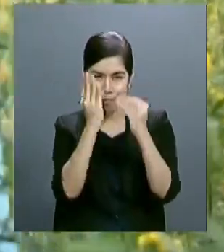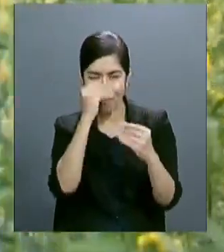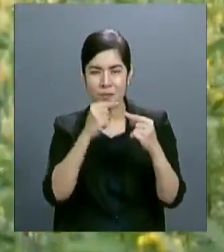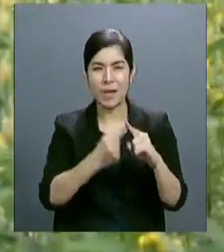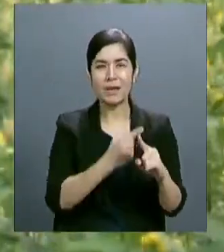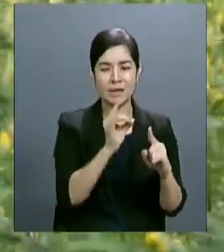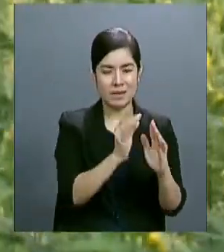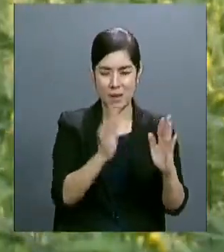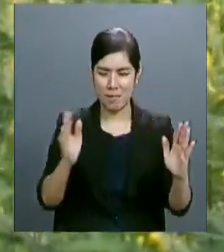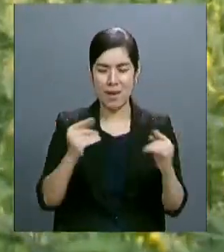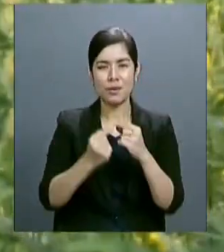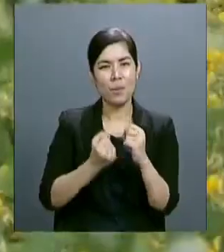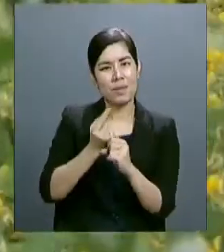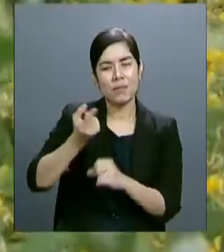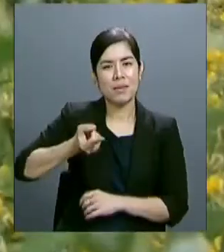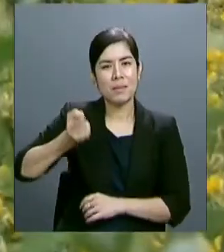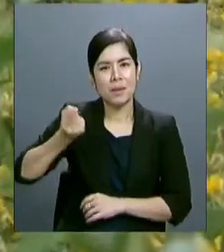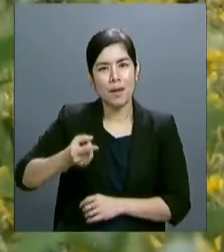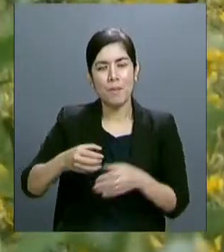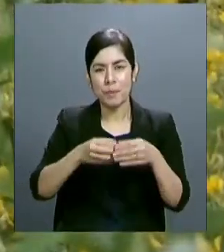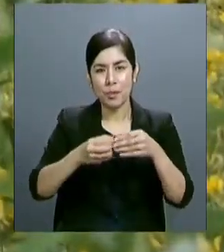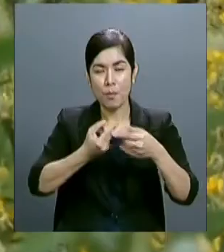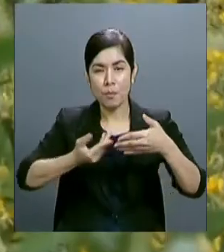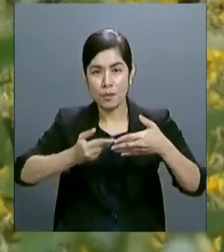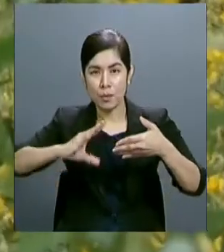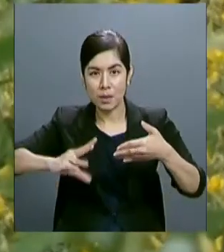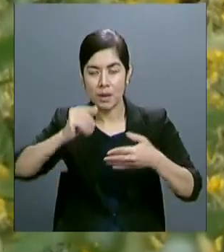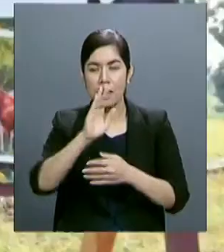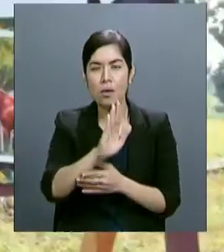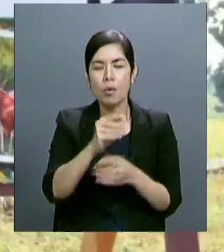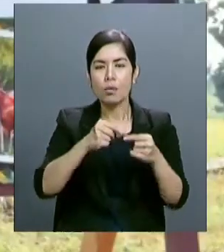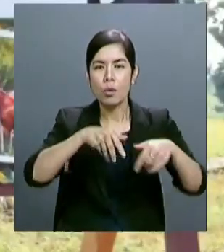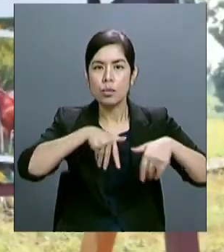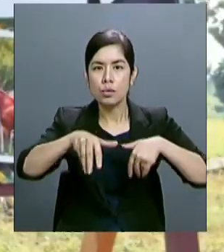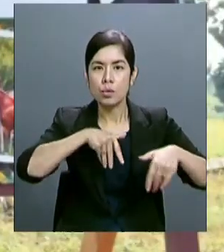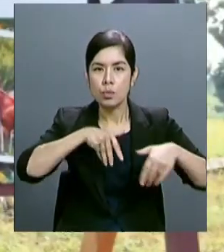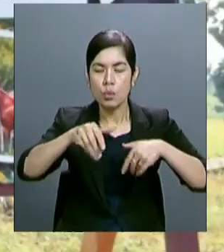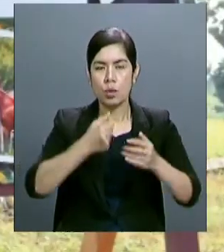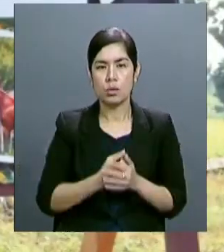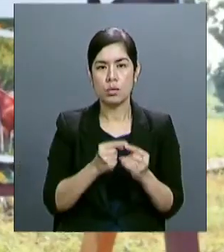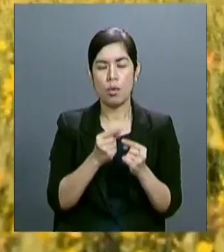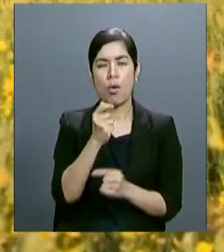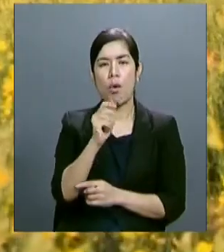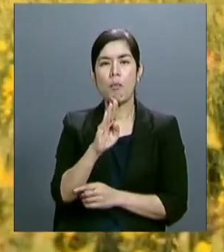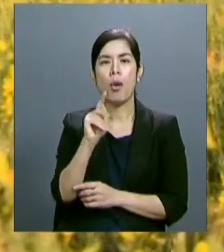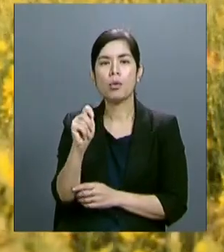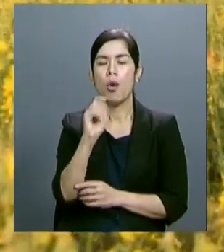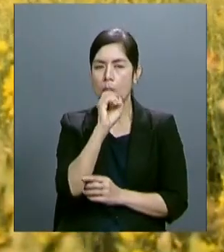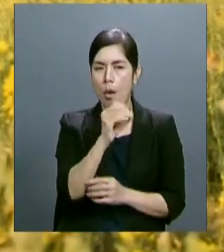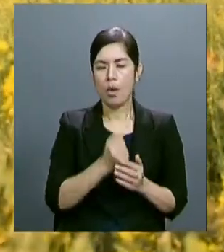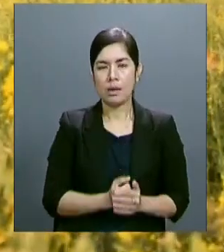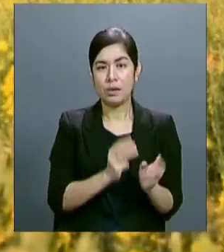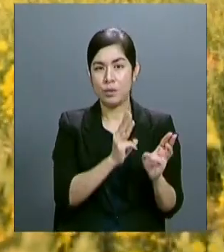ของทุกปีโดยนักพัฒนาชุมชนอบต.รำแดงเจ้าของโครงการปลูกปอเทืองได้บอกถึงแนวคิดนี้ว่